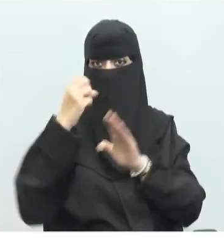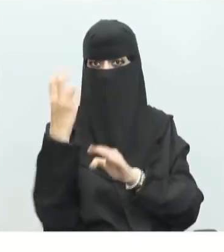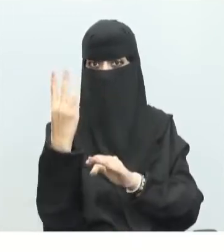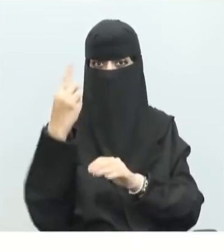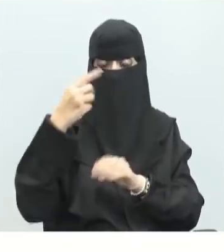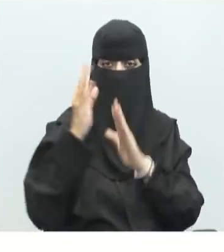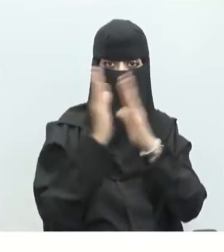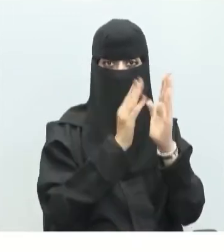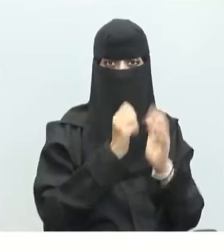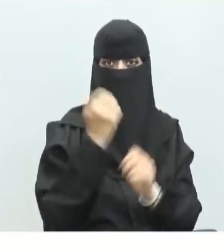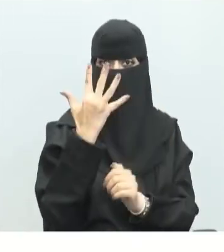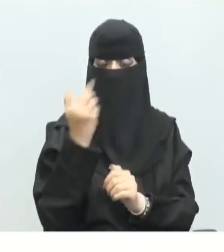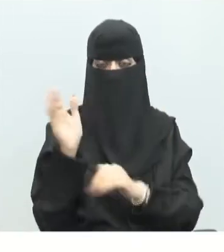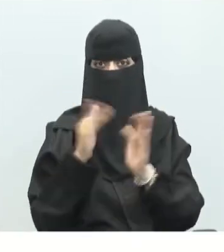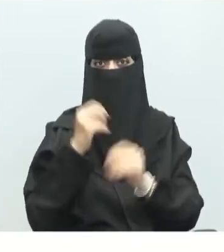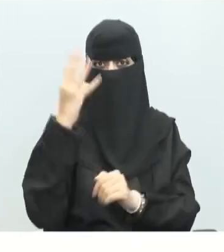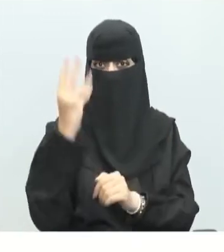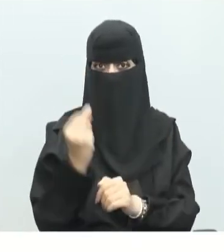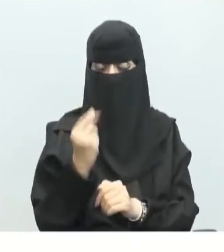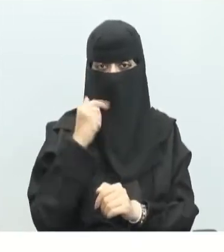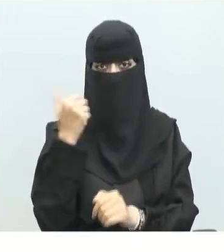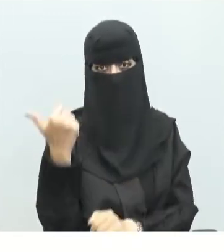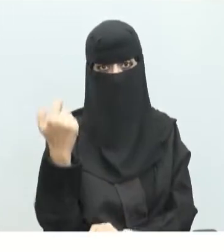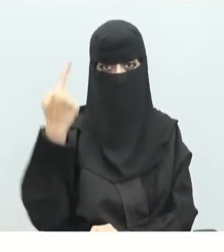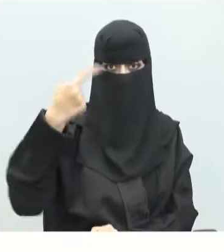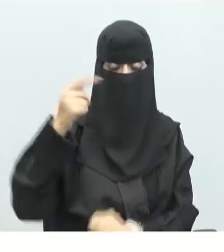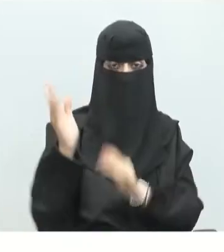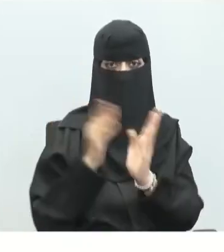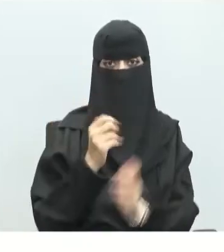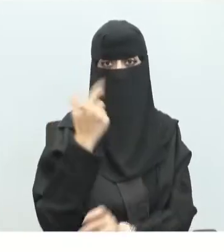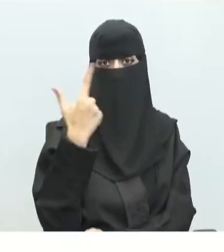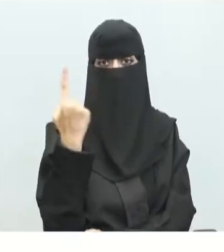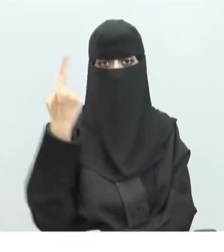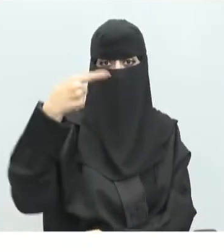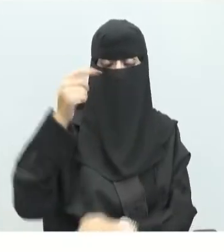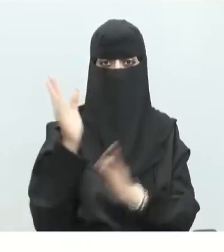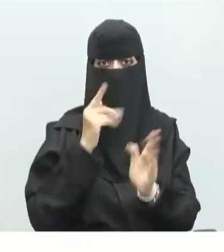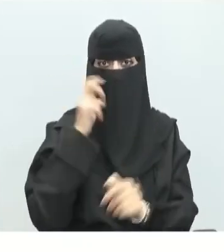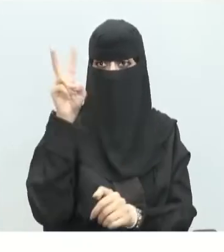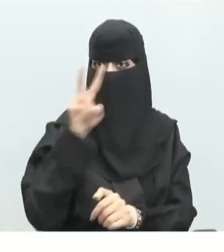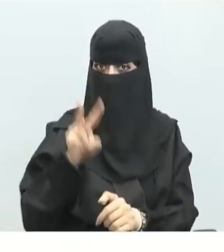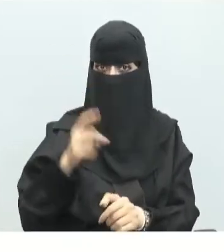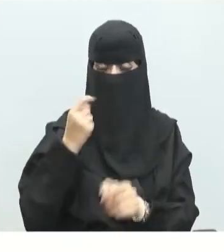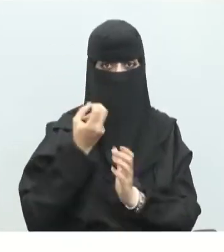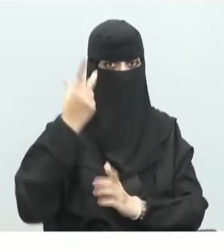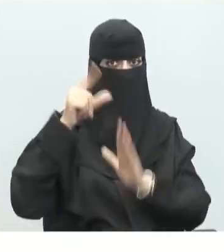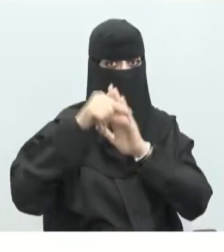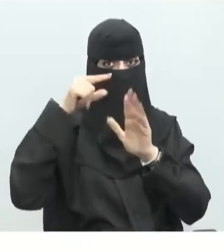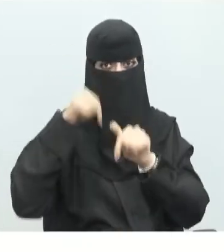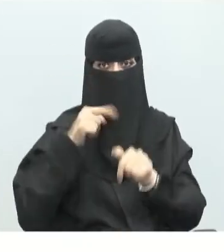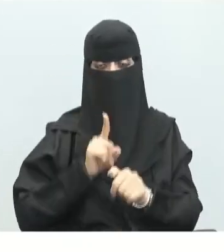من الفصل الخامس العددان 16 و17 نقرا مع بعض فكره الدرس